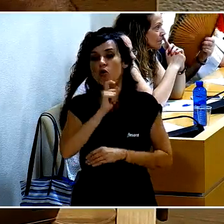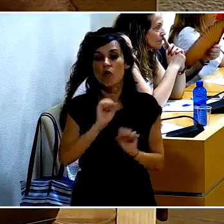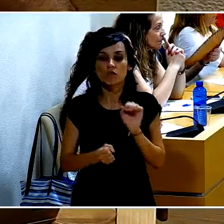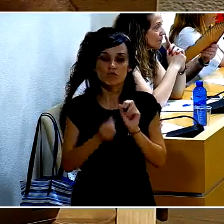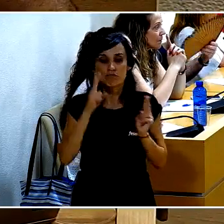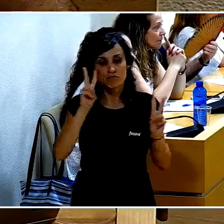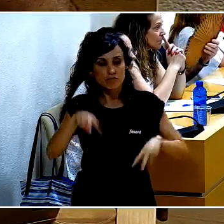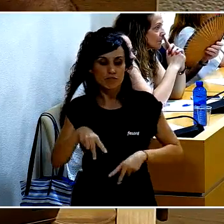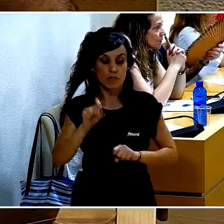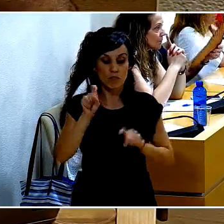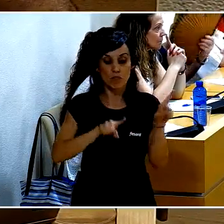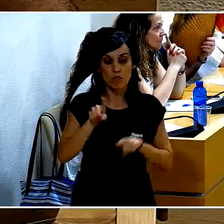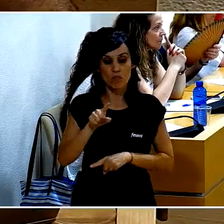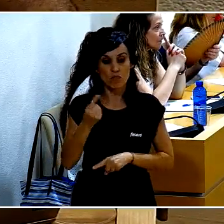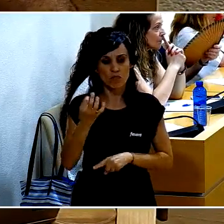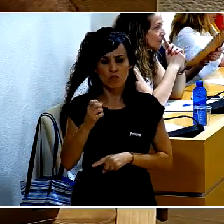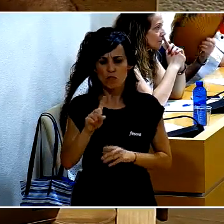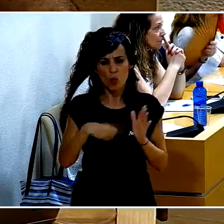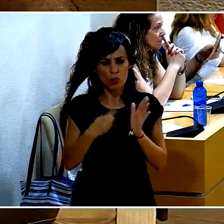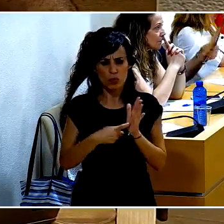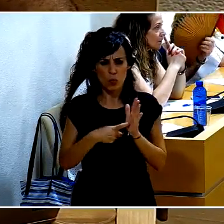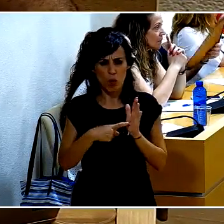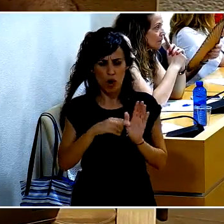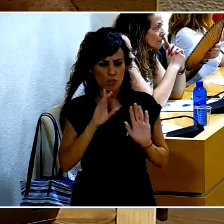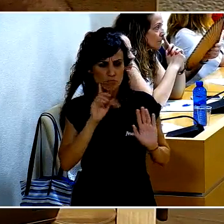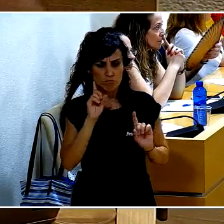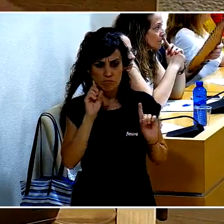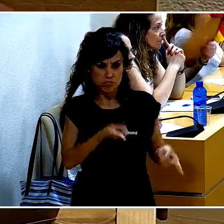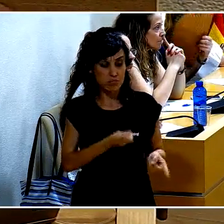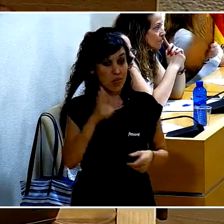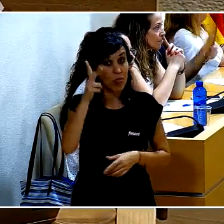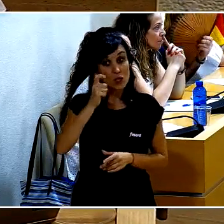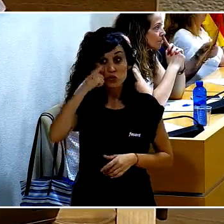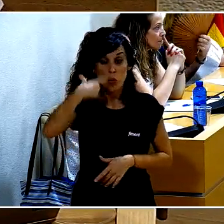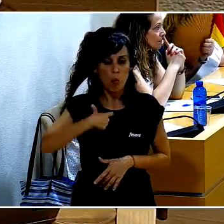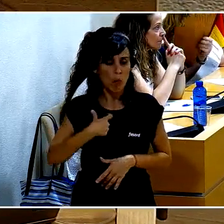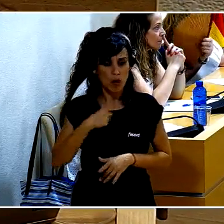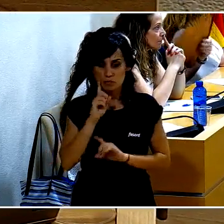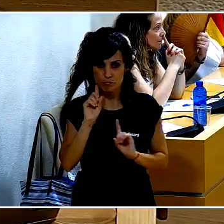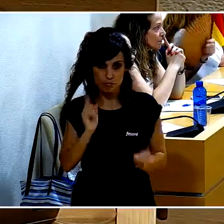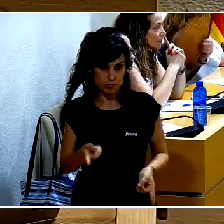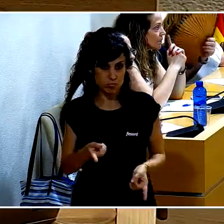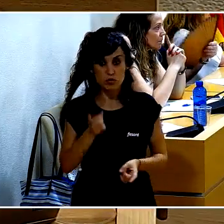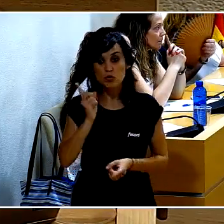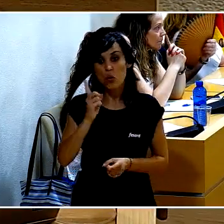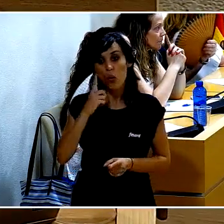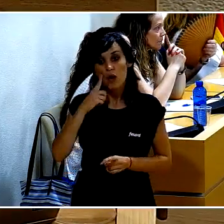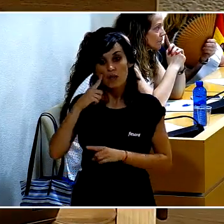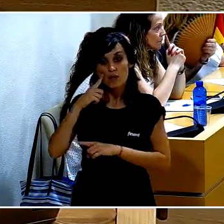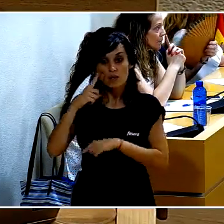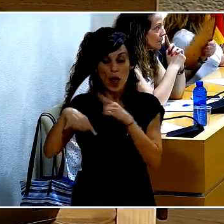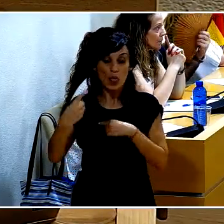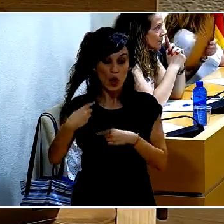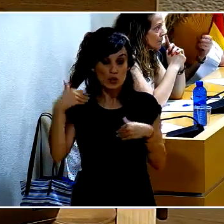i altres el més absolut menyspreu dels drets humans. No menys traïcions al poble